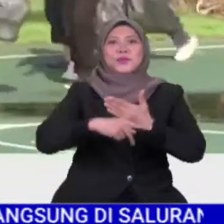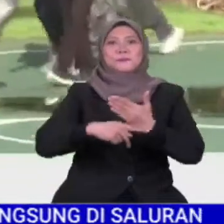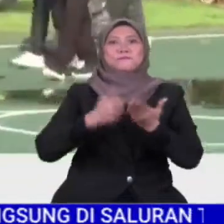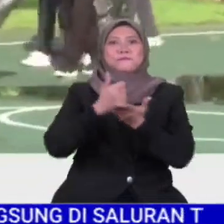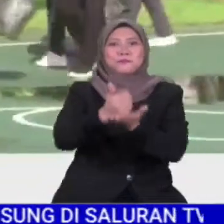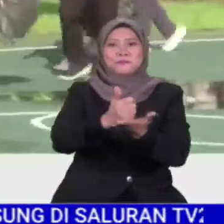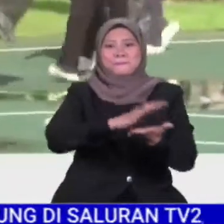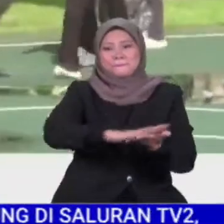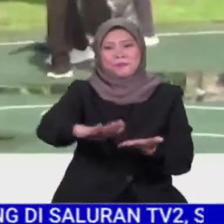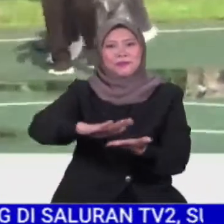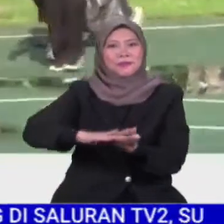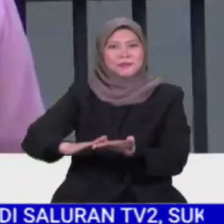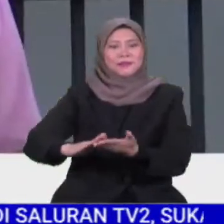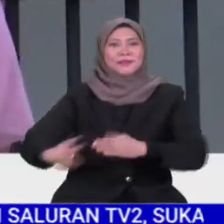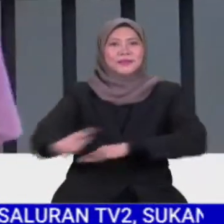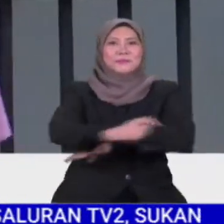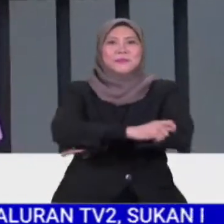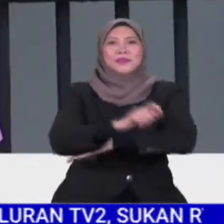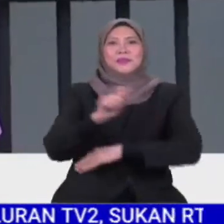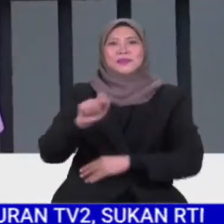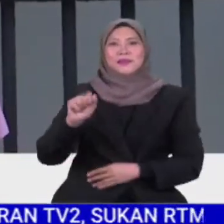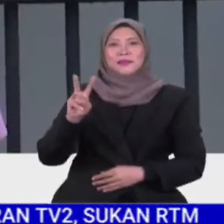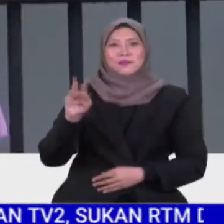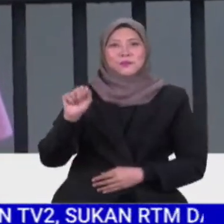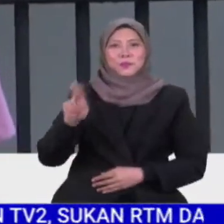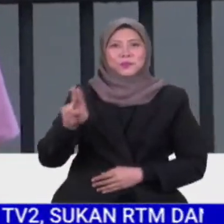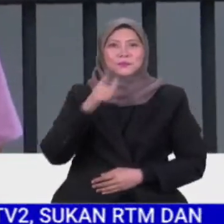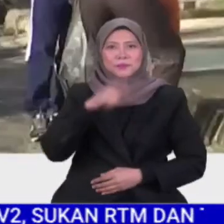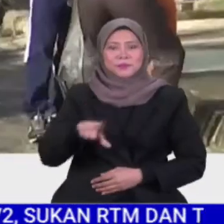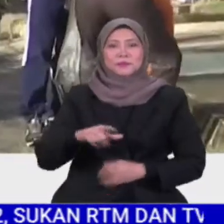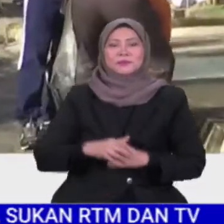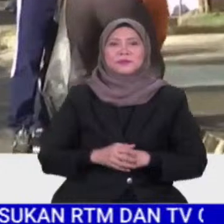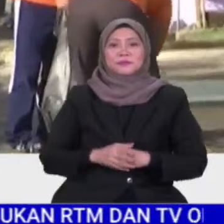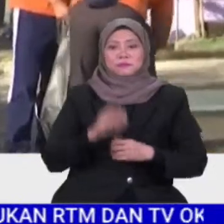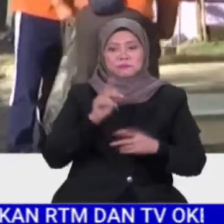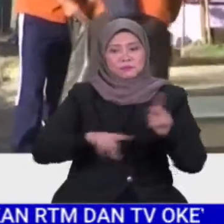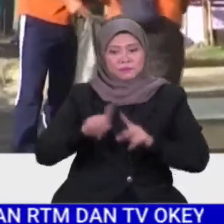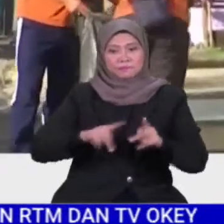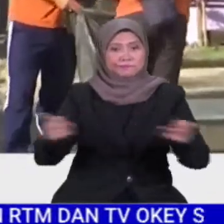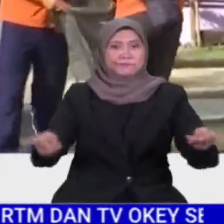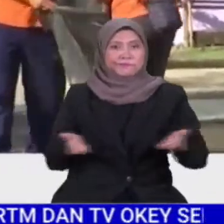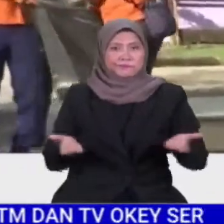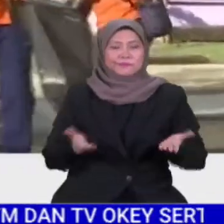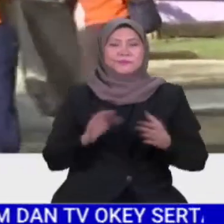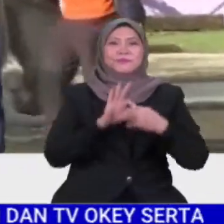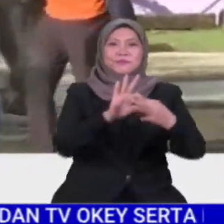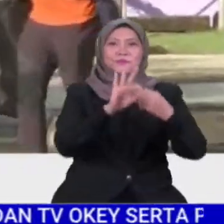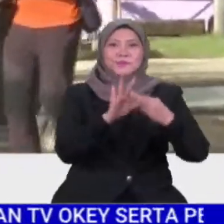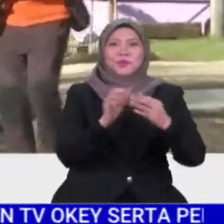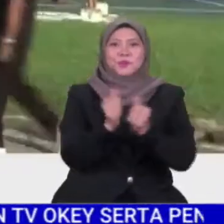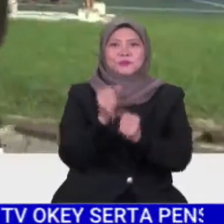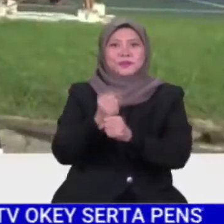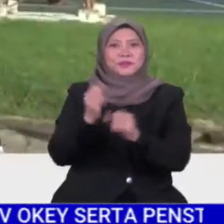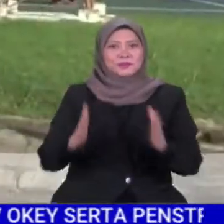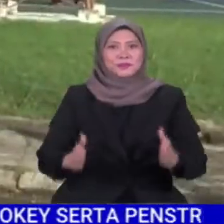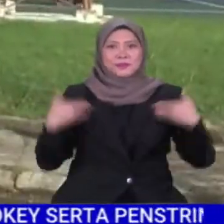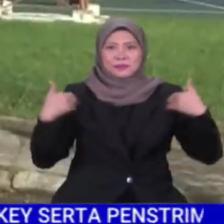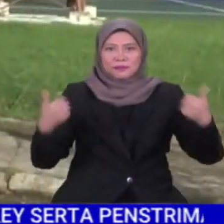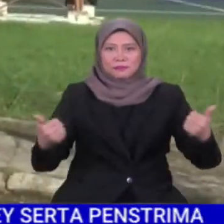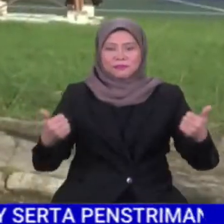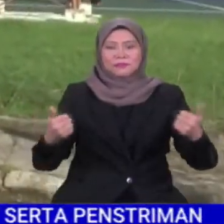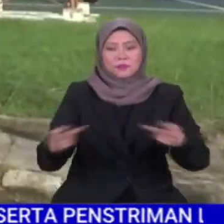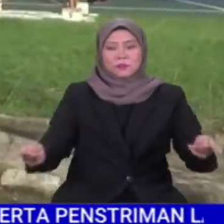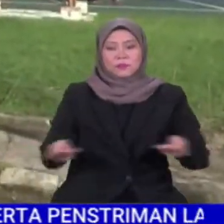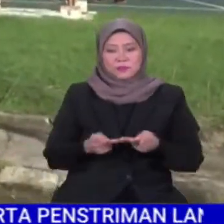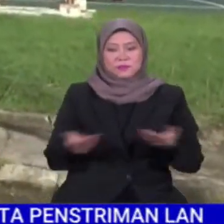Gotong Royong di Taman Tawau Lama. Beliau juga mahu penduduk daerah ini memberi kerjasama kepada petugas pejabat kesihatan